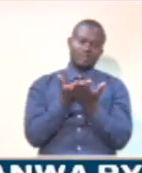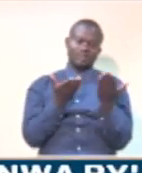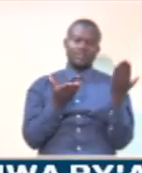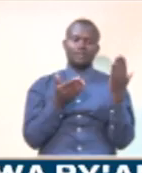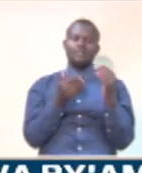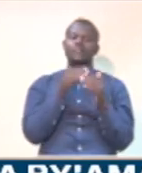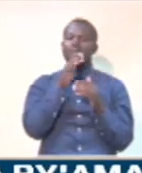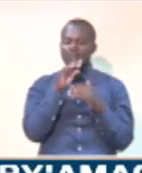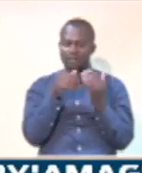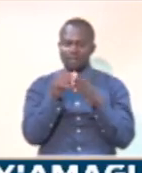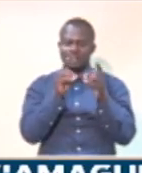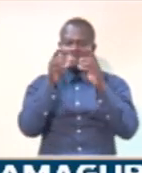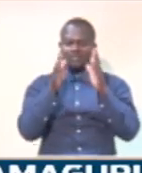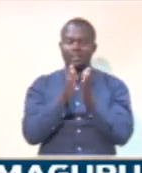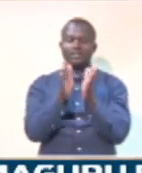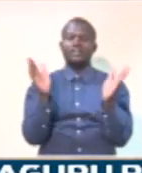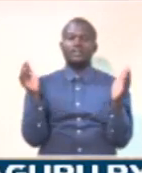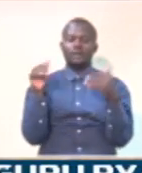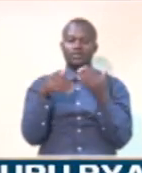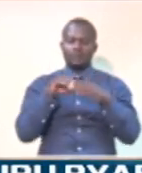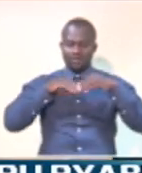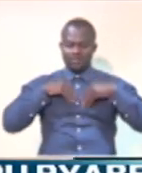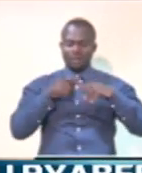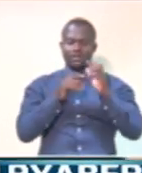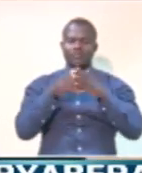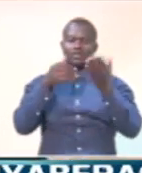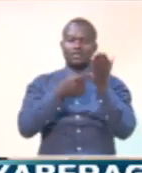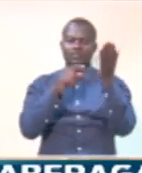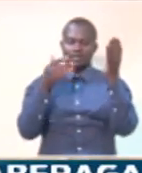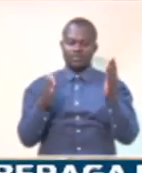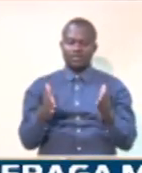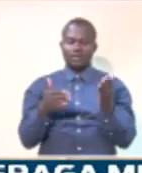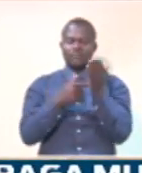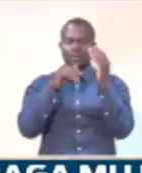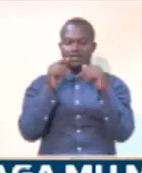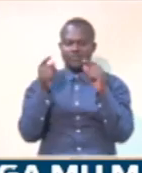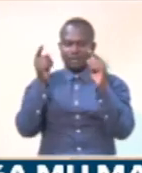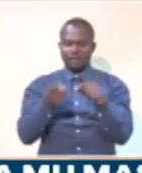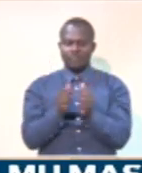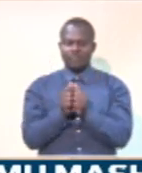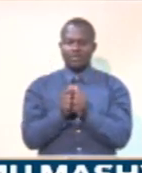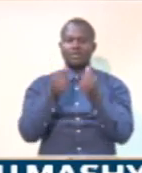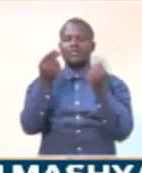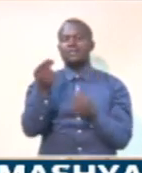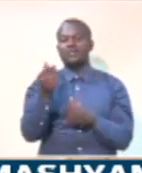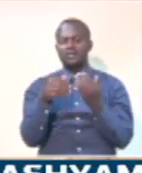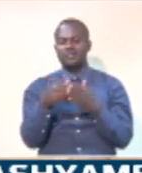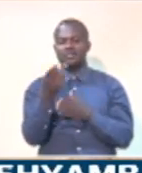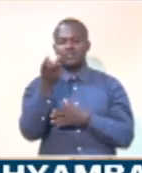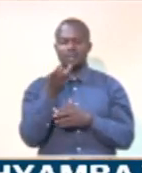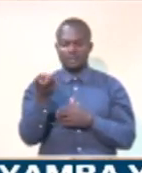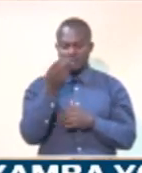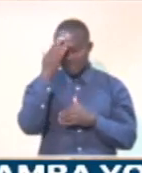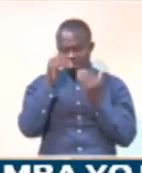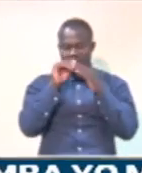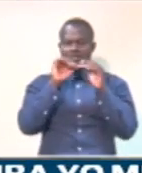na directeur général arampakanira deja bo yaranyemereraga ariko ampa abatekinisiye umutekinisiye yaza nkamuha amafaranga yitiki kuko